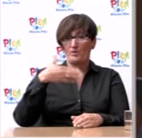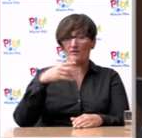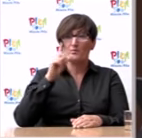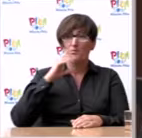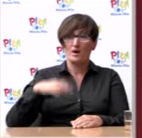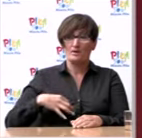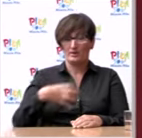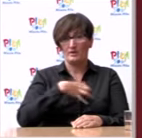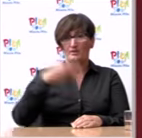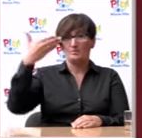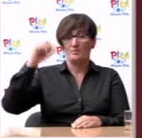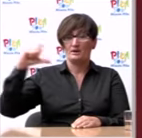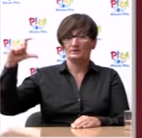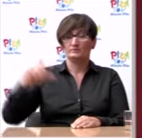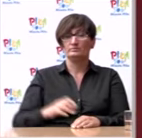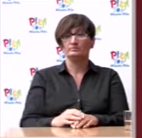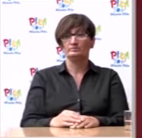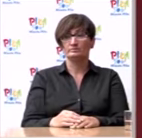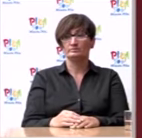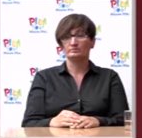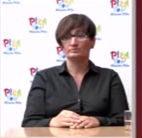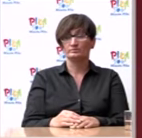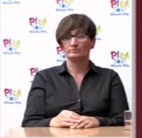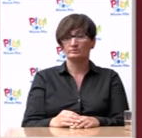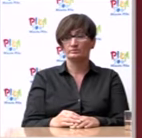Jerzy Mac. Bardzo proszę.